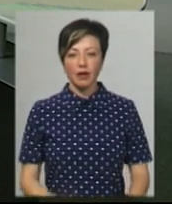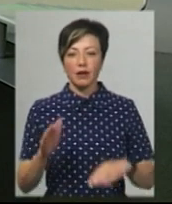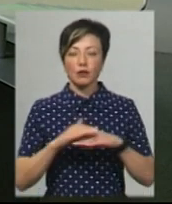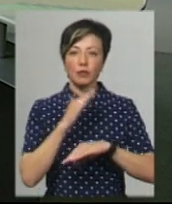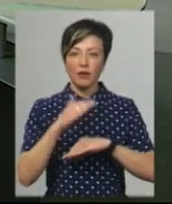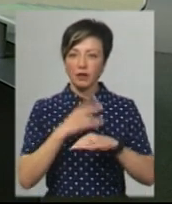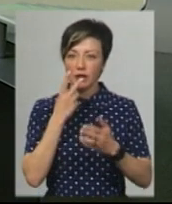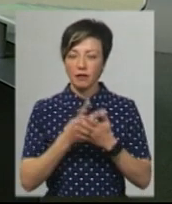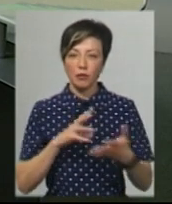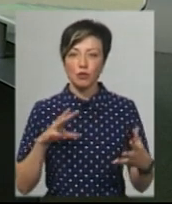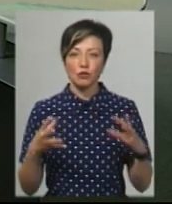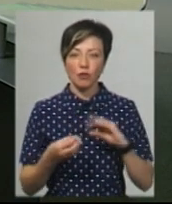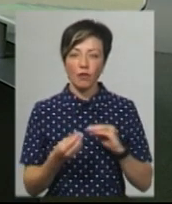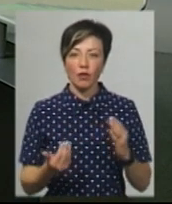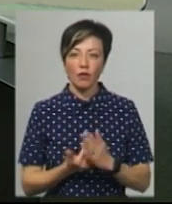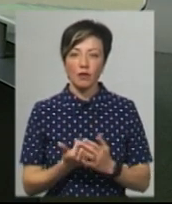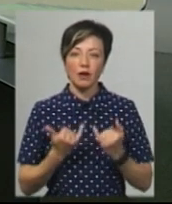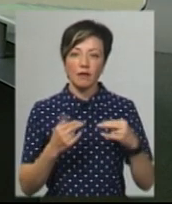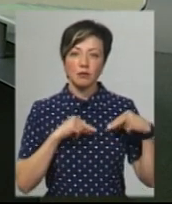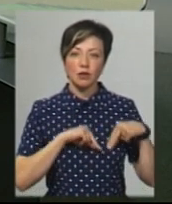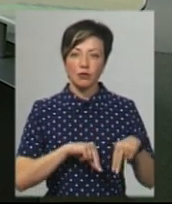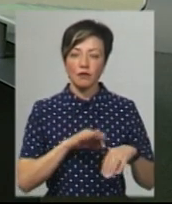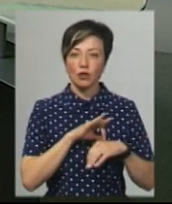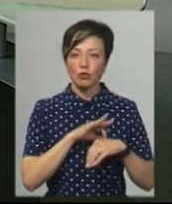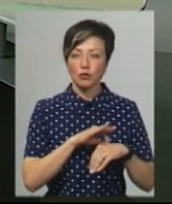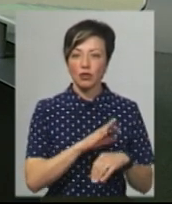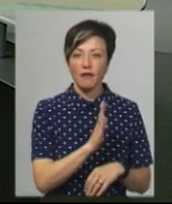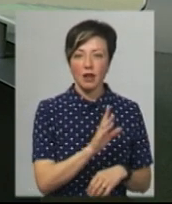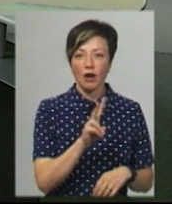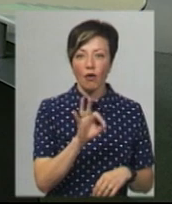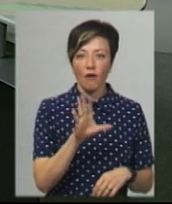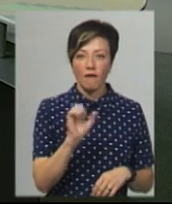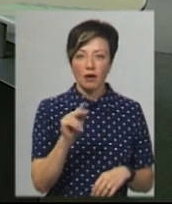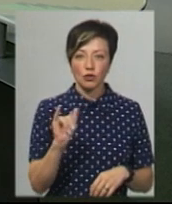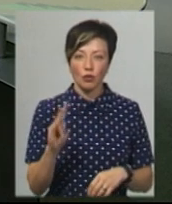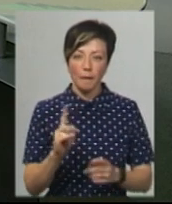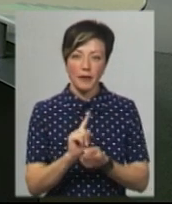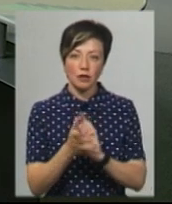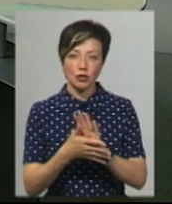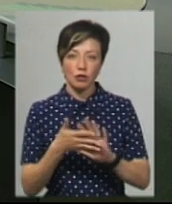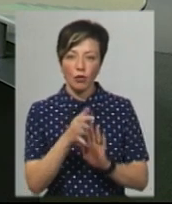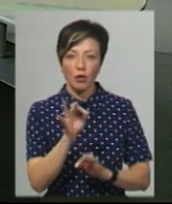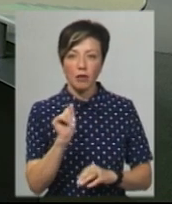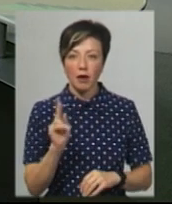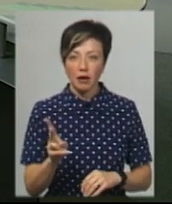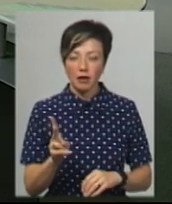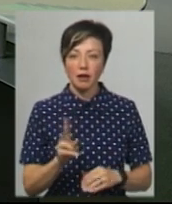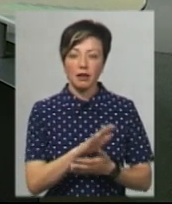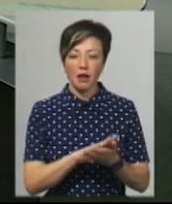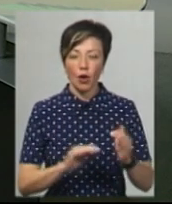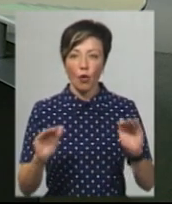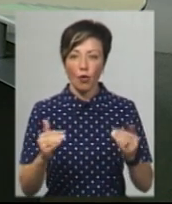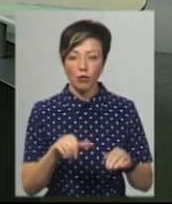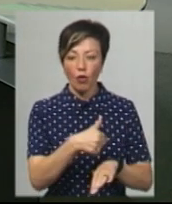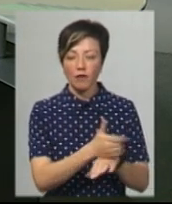Доброго вечора. Ви дивитесь підсумковий випуск новин. У студії для вас працює ведуча Валерія Ковальчук. На жестову мову перекладає Ольга Рибак. А далі